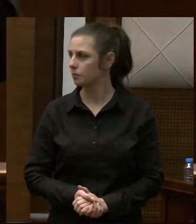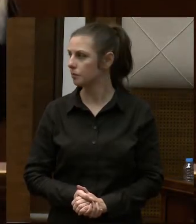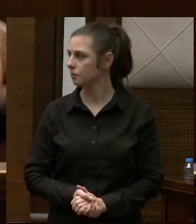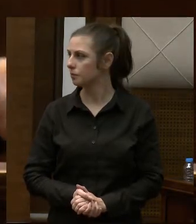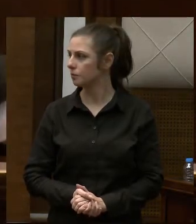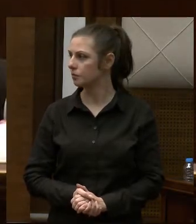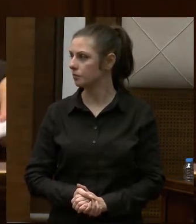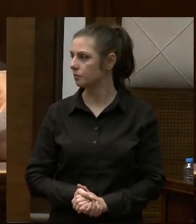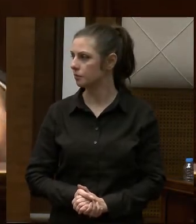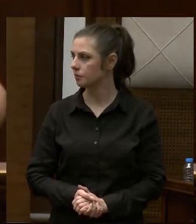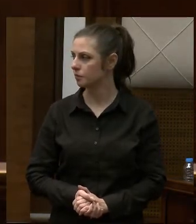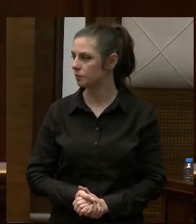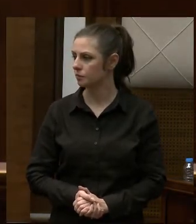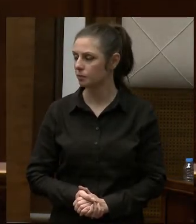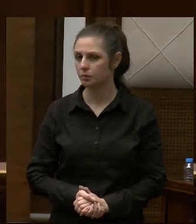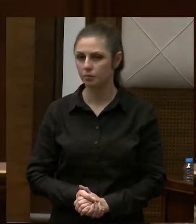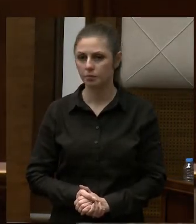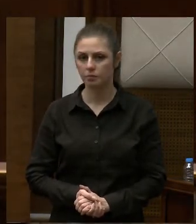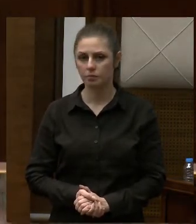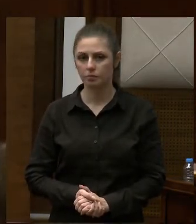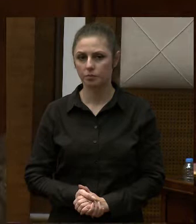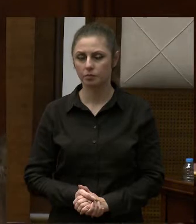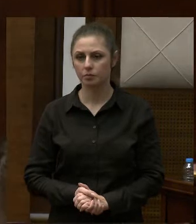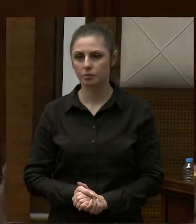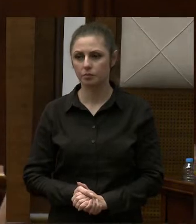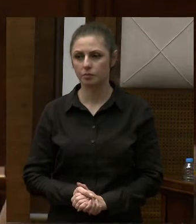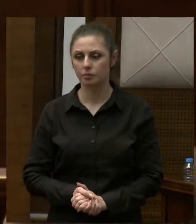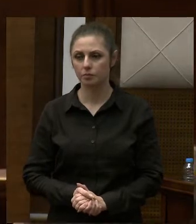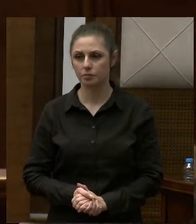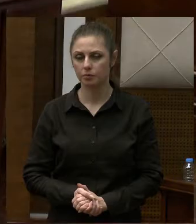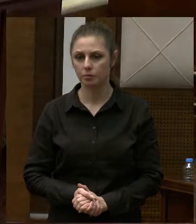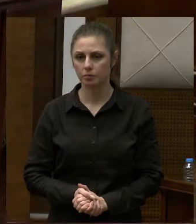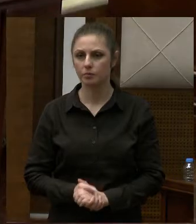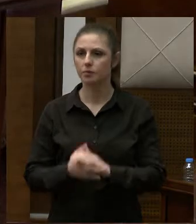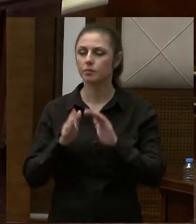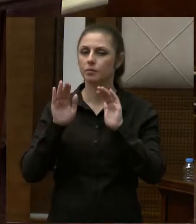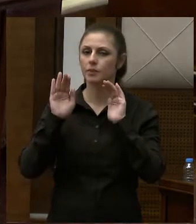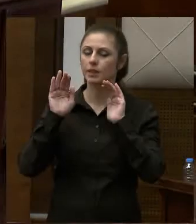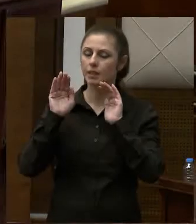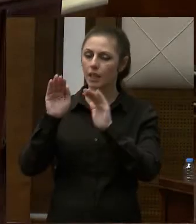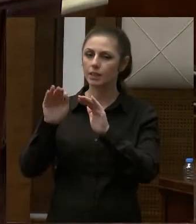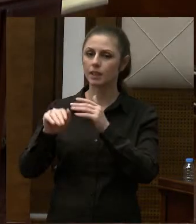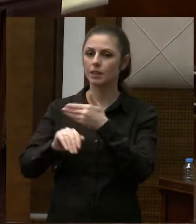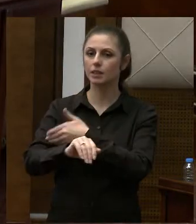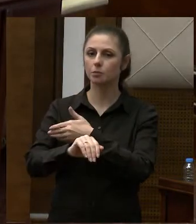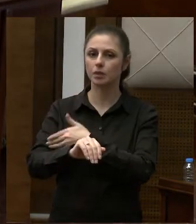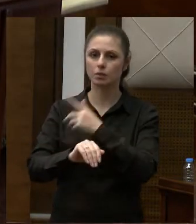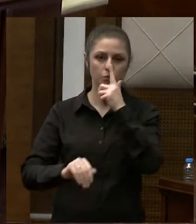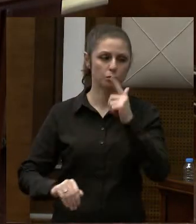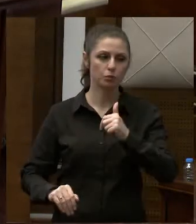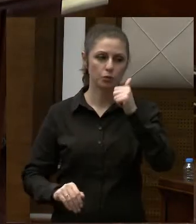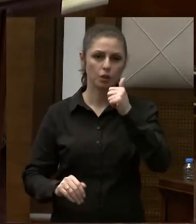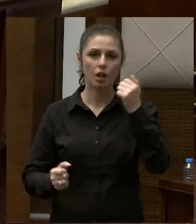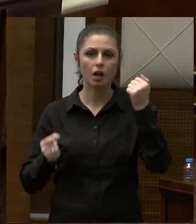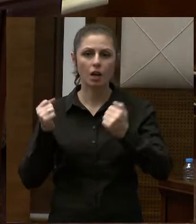yere. Peki. Gündem? Ek gündem bir. Özet. Destek Hizmetleri Müdürlüğü'nün kamyon ihtiyacı